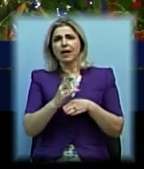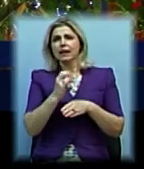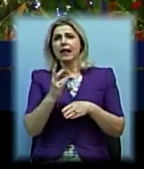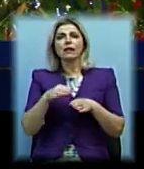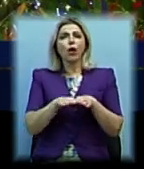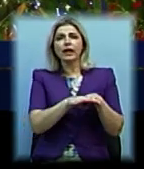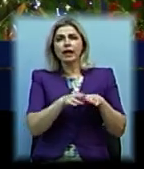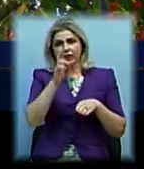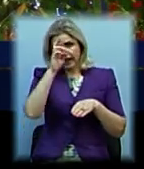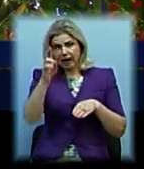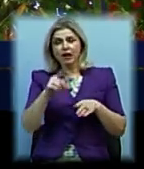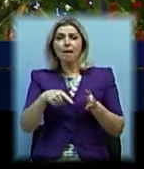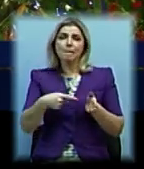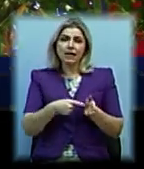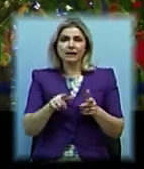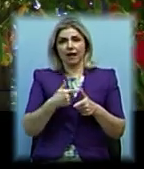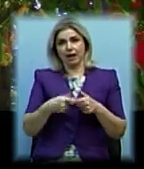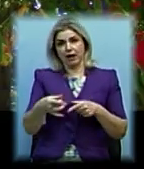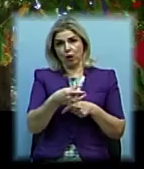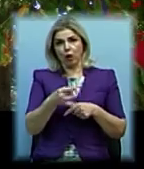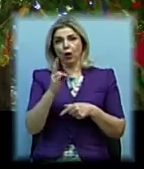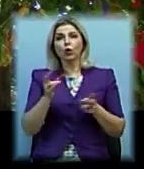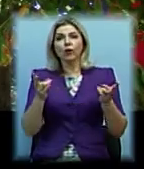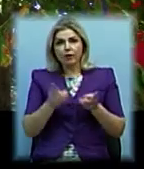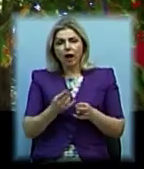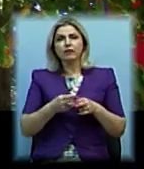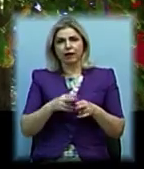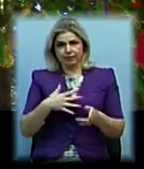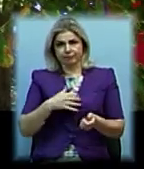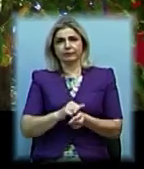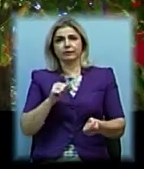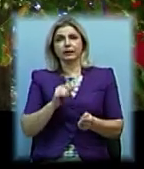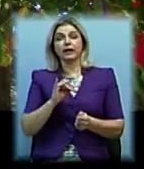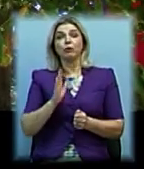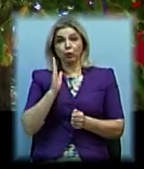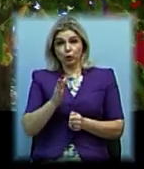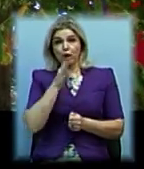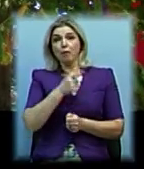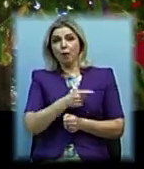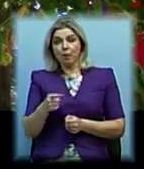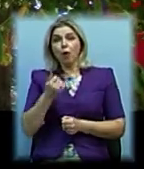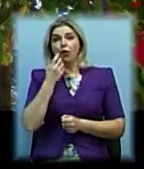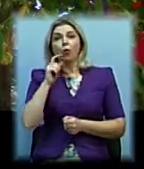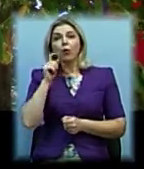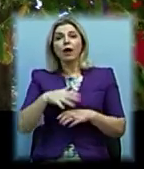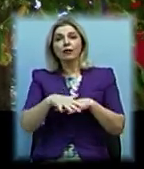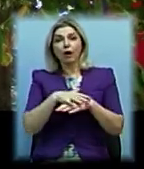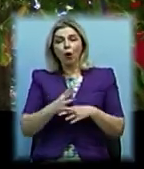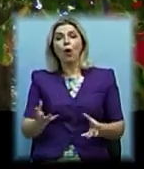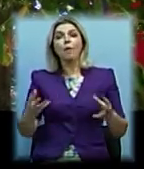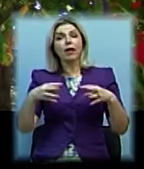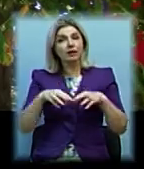країни, на рівні міста чи регіону, але потрібно до цього йти. І настане момент, коли український народ